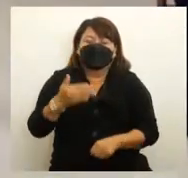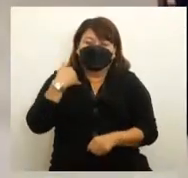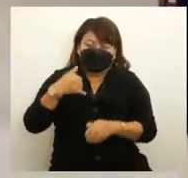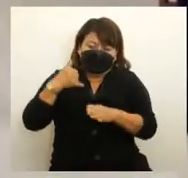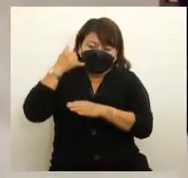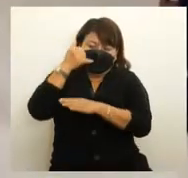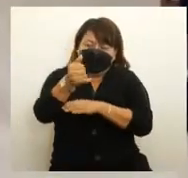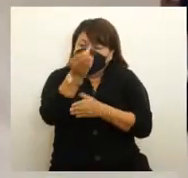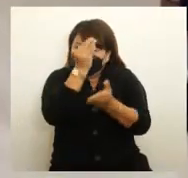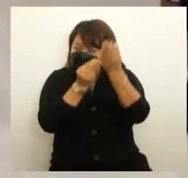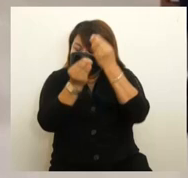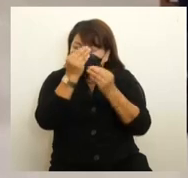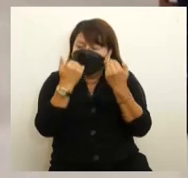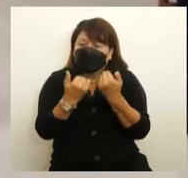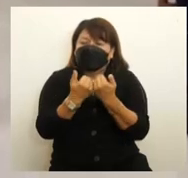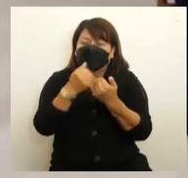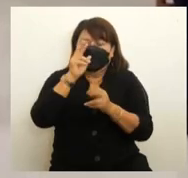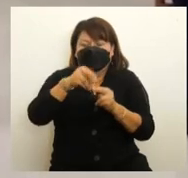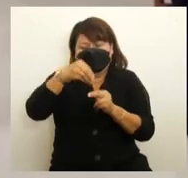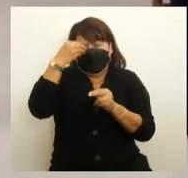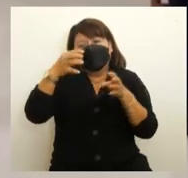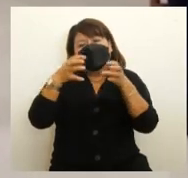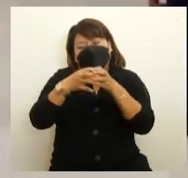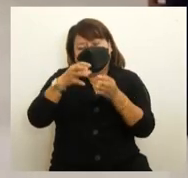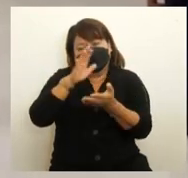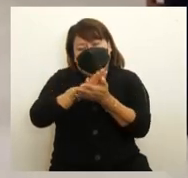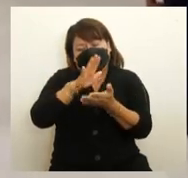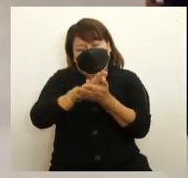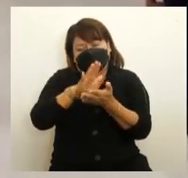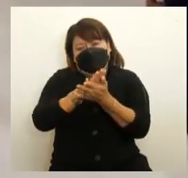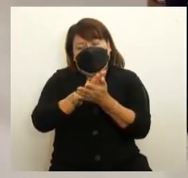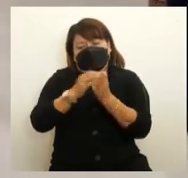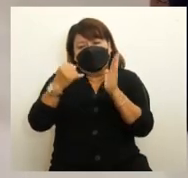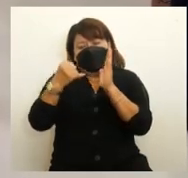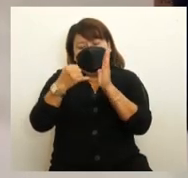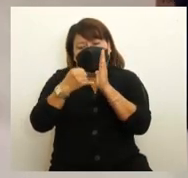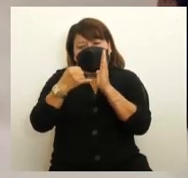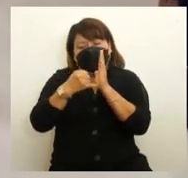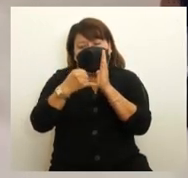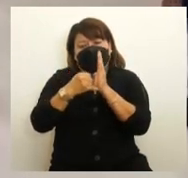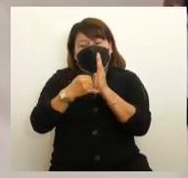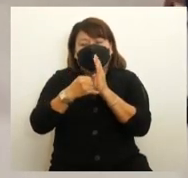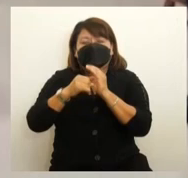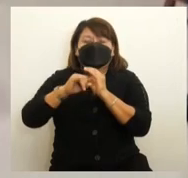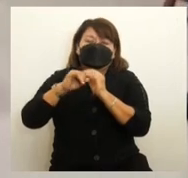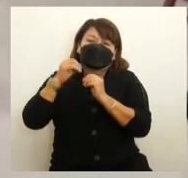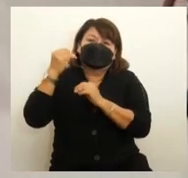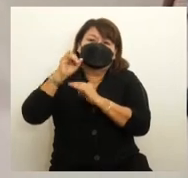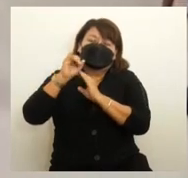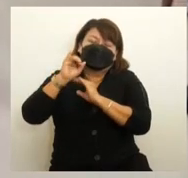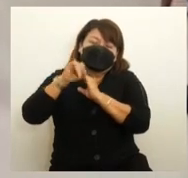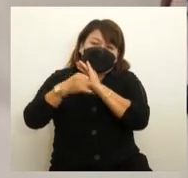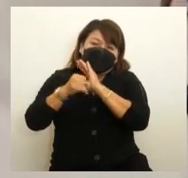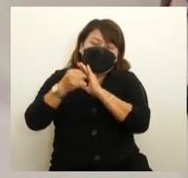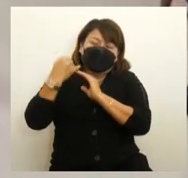อบรมในครั้งนี้เป็นนักเรียนในกลุ่มโรงเรียนอำเภอแก่งหางแมวจำนวน19โรงเรียนระดับชั้นประถ